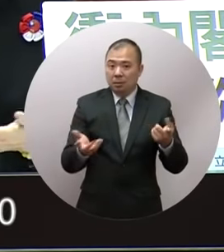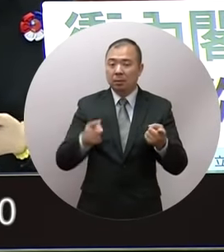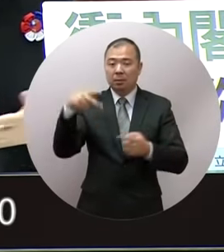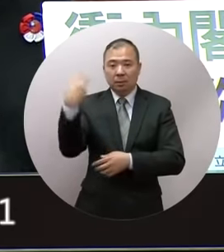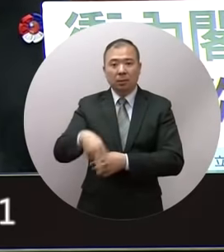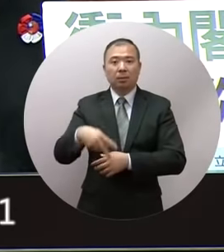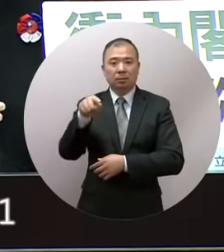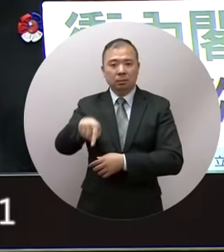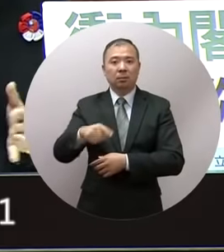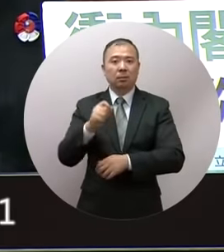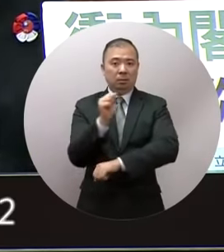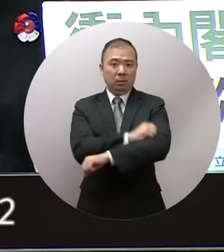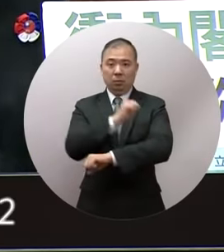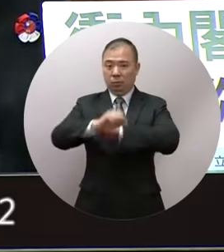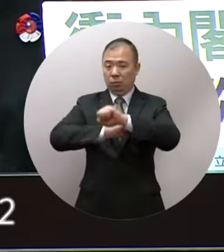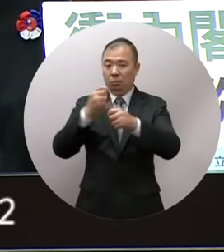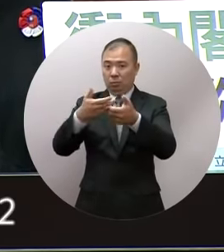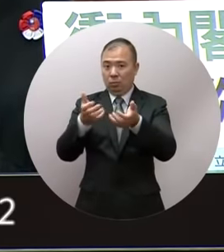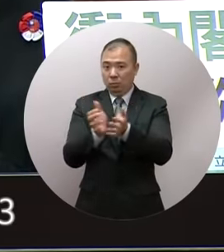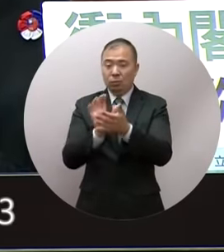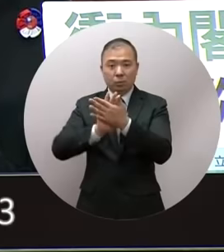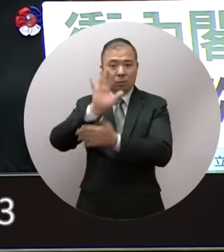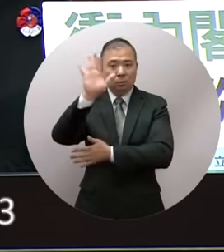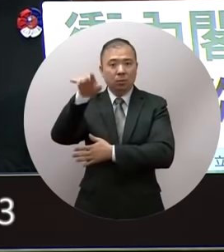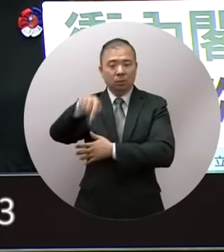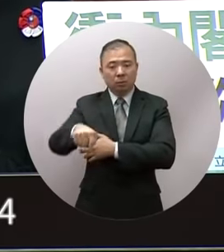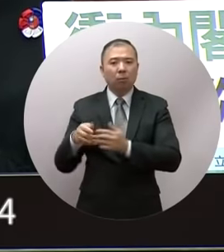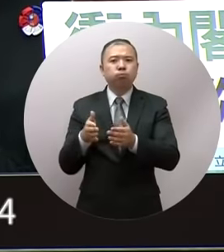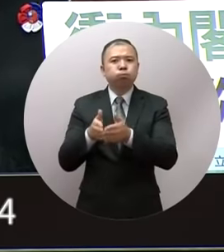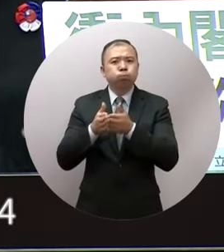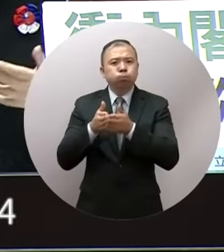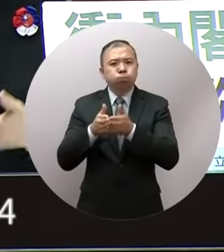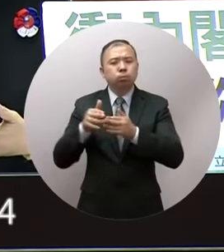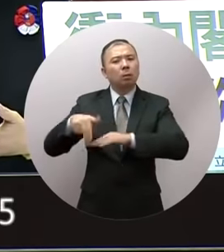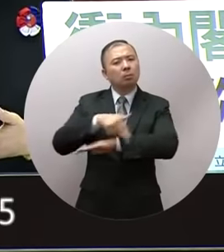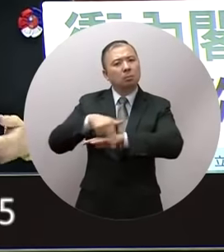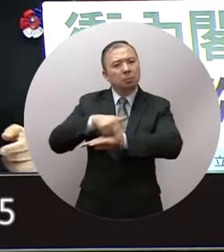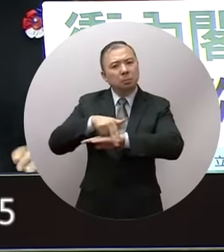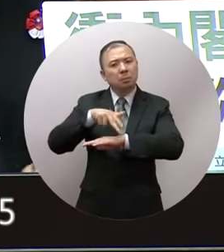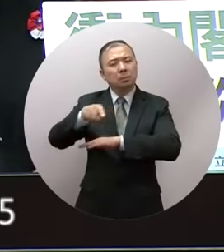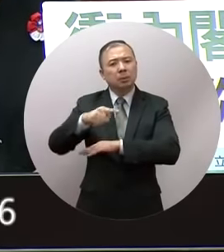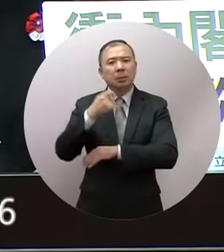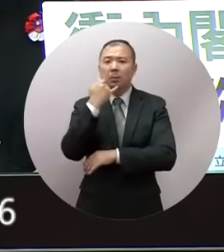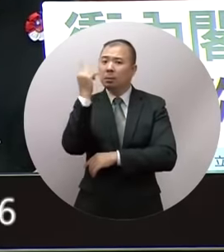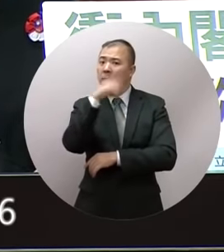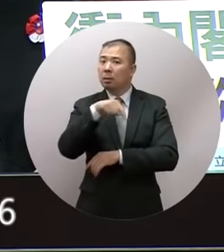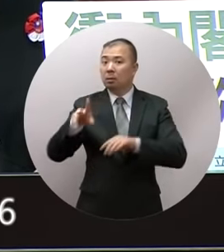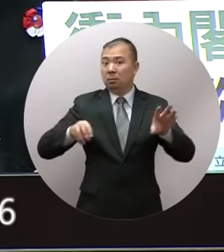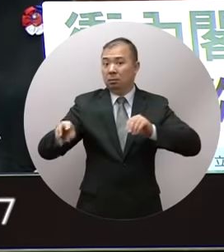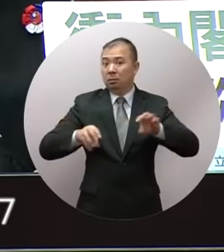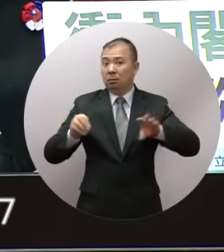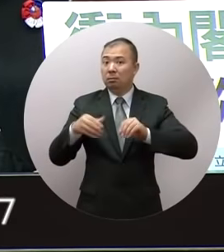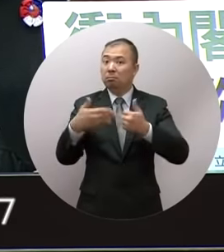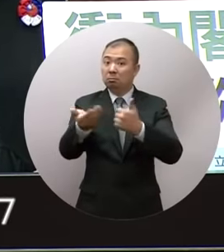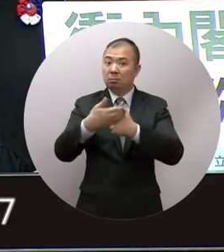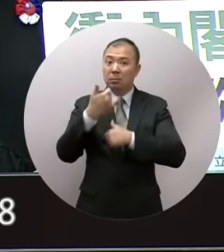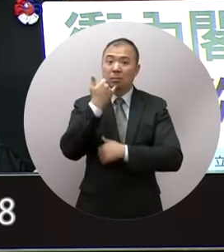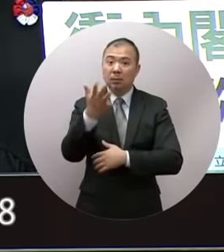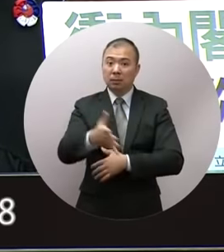来的劳动政策要如何去配合的这部分，也有一份资料可以送给本席，可以